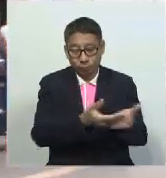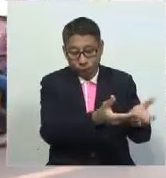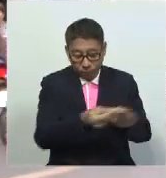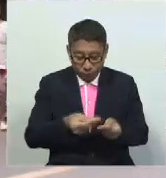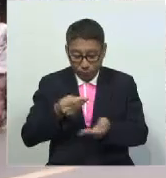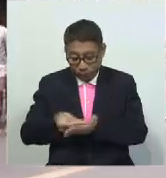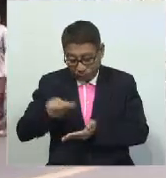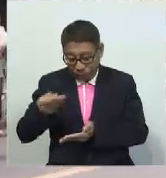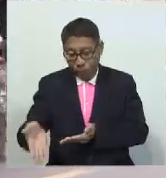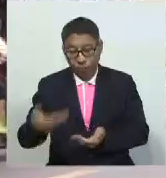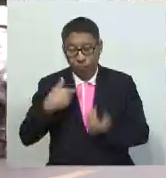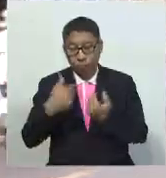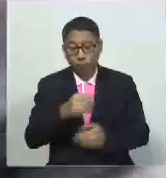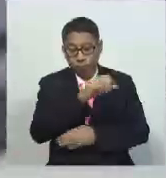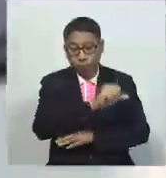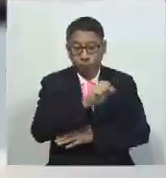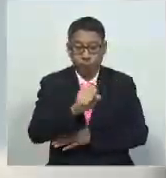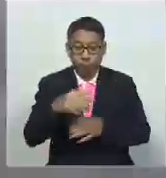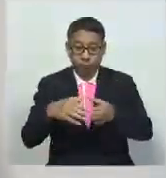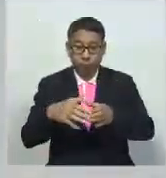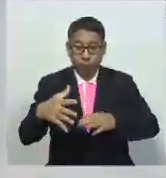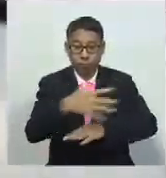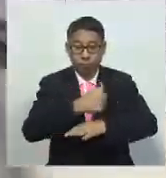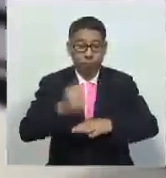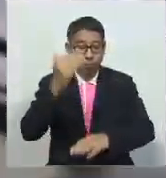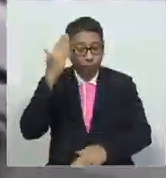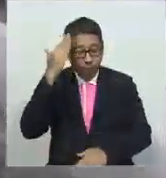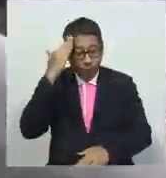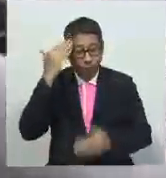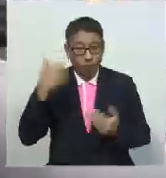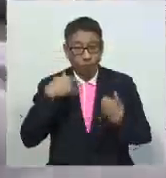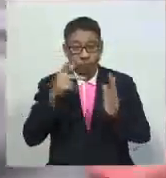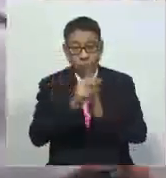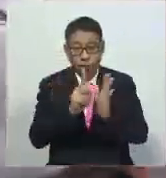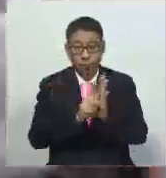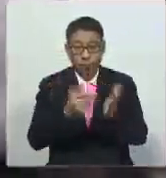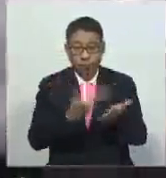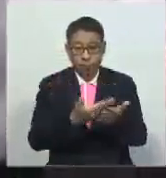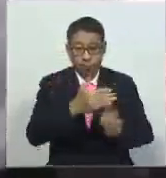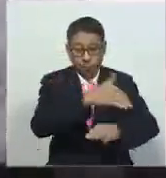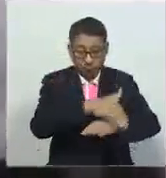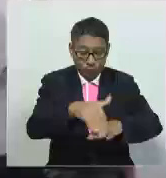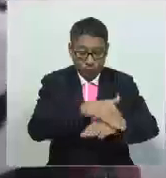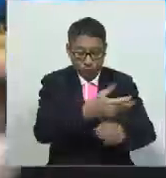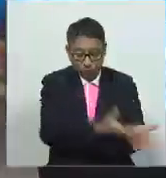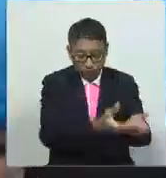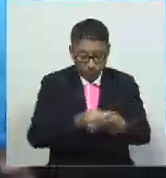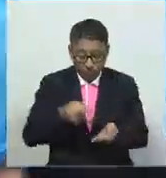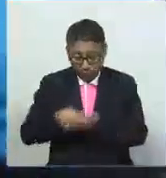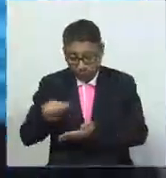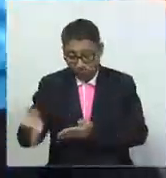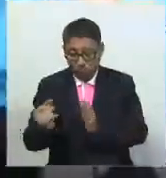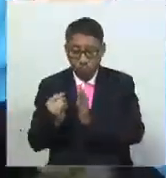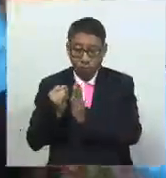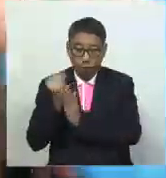ให้แก่ผู้สมัครรับเลือกตั้งส.ส.และก็พรรคการเมืองเพื่อรับทราบข้อกฎหมายในการจัดทำบัญชีรายรับรายจ่ายที่ใช้ในการหาเสียงได้อย่างถูกต้